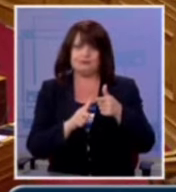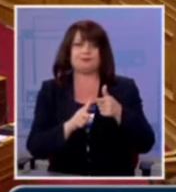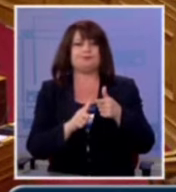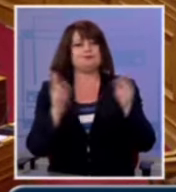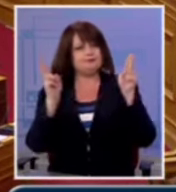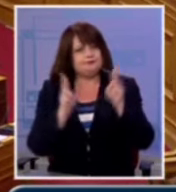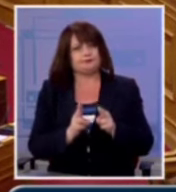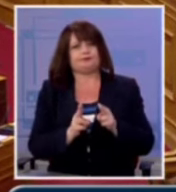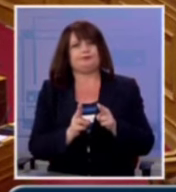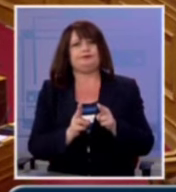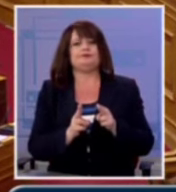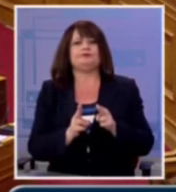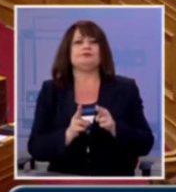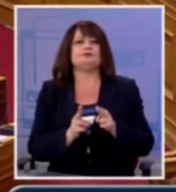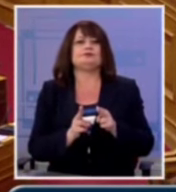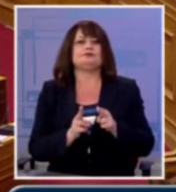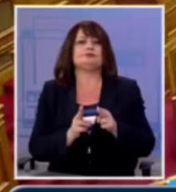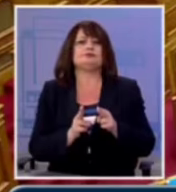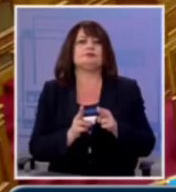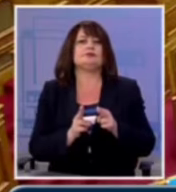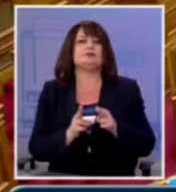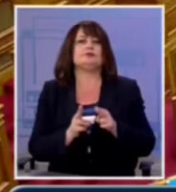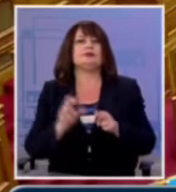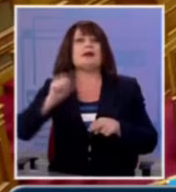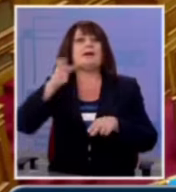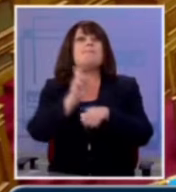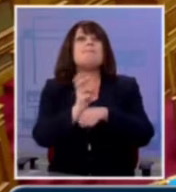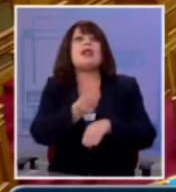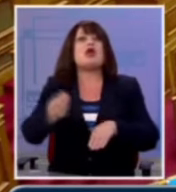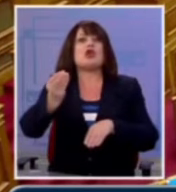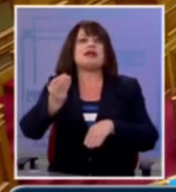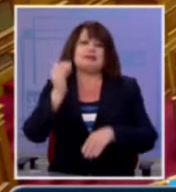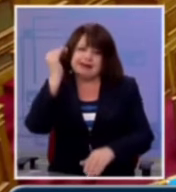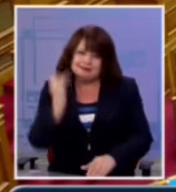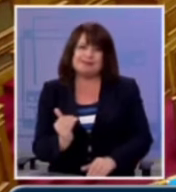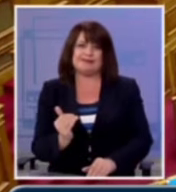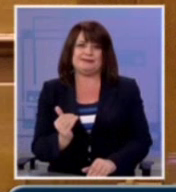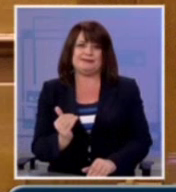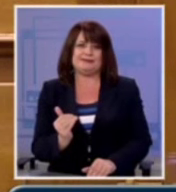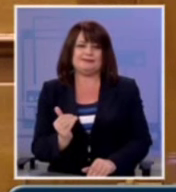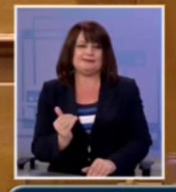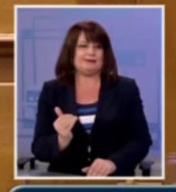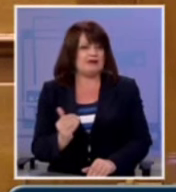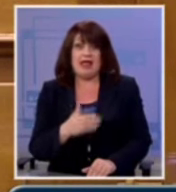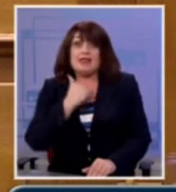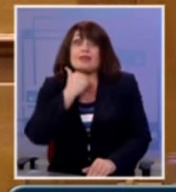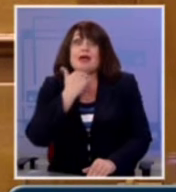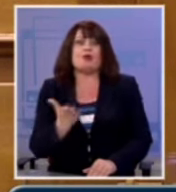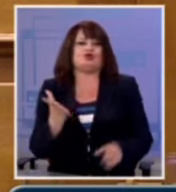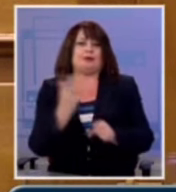μείωση των εξωπραγματικών δημοσιονομικών πλεονασμάτων, το οποίο καλείται η χώρα να